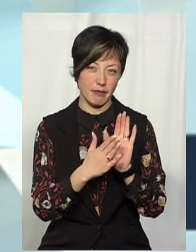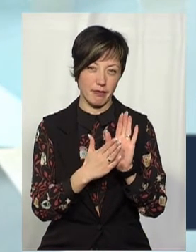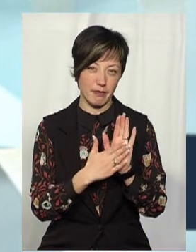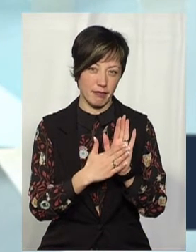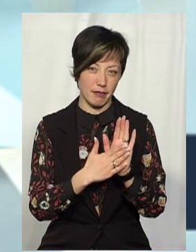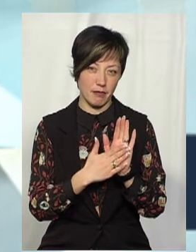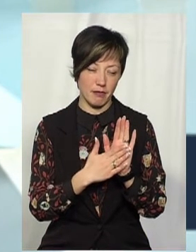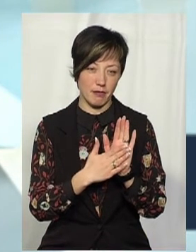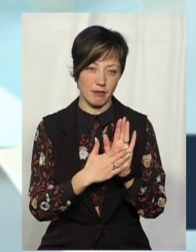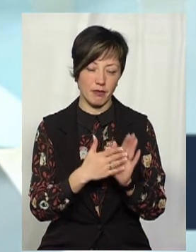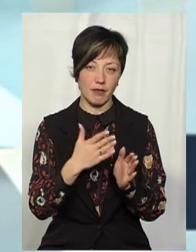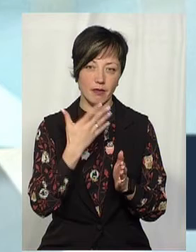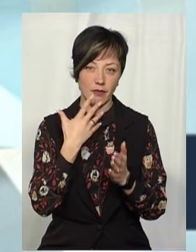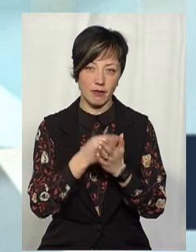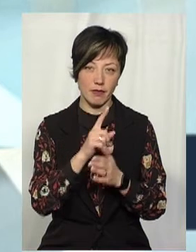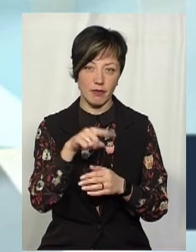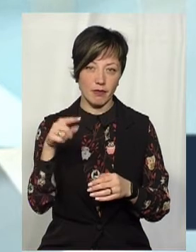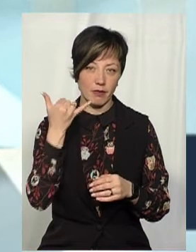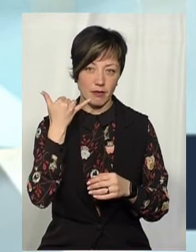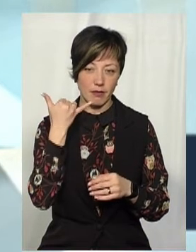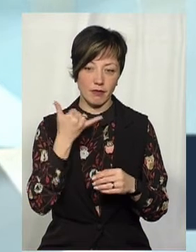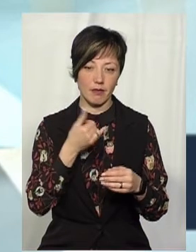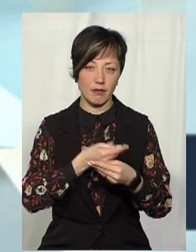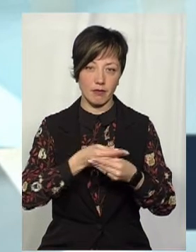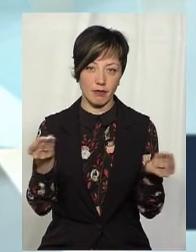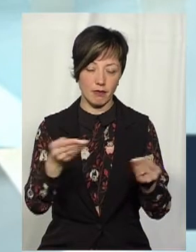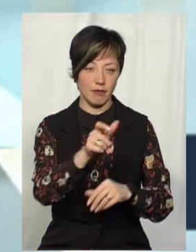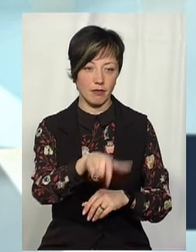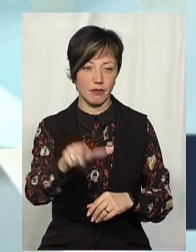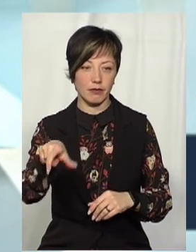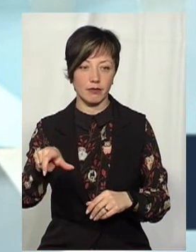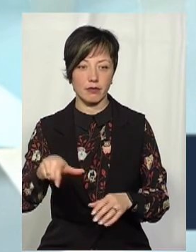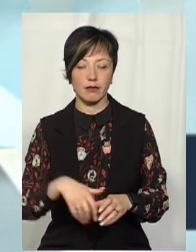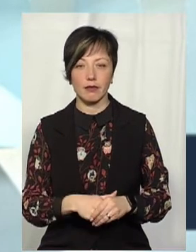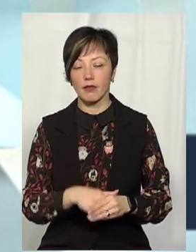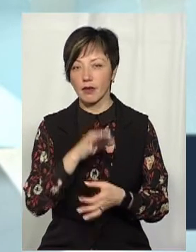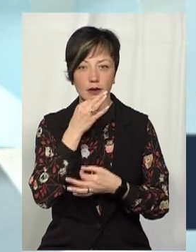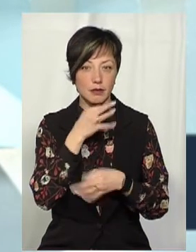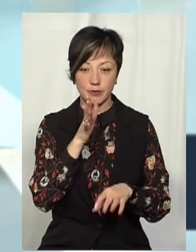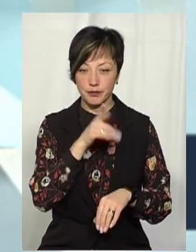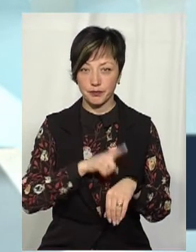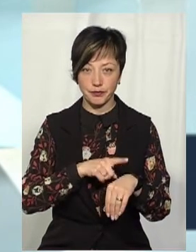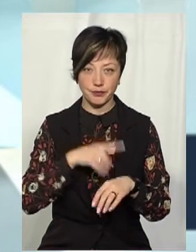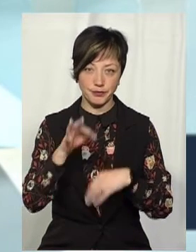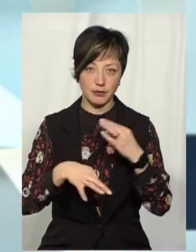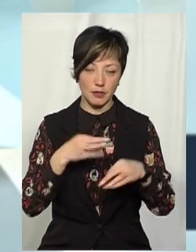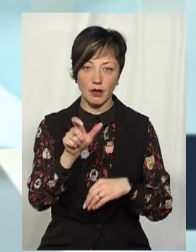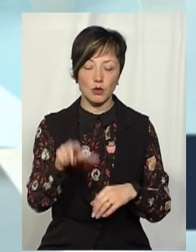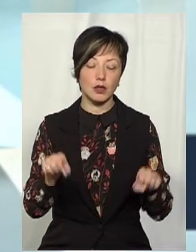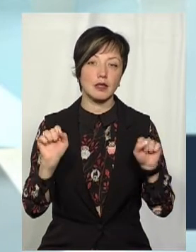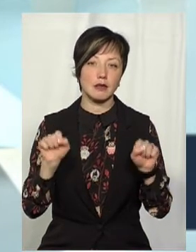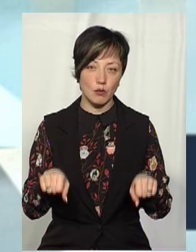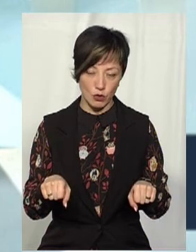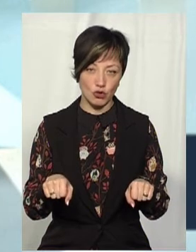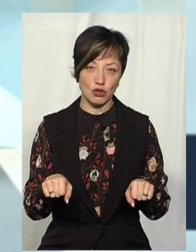туди записував свій номер телефону і вручав громадянам. В будь-який час доби людина